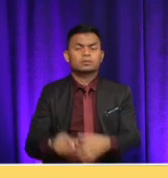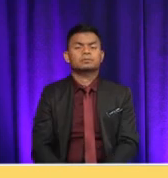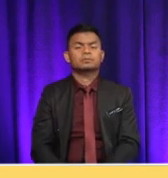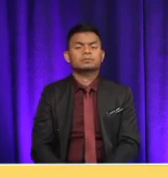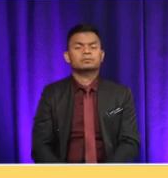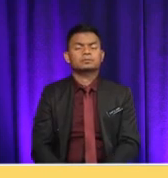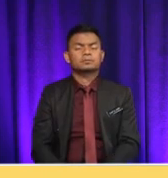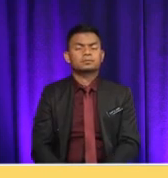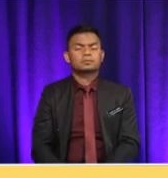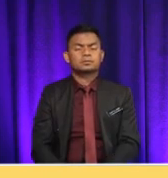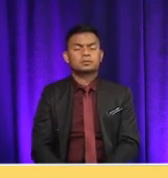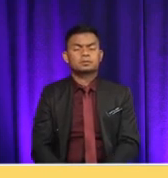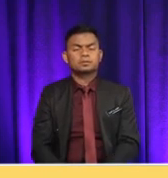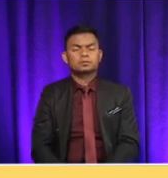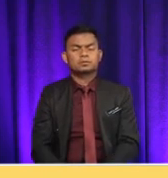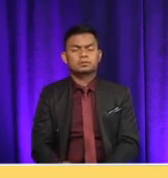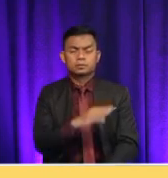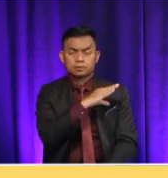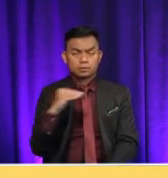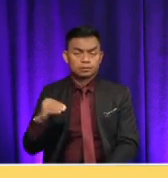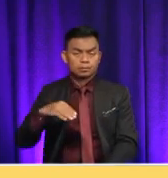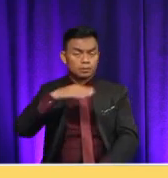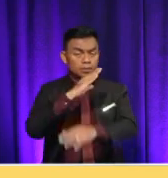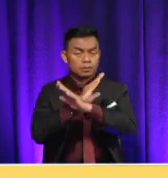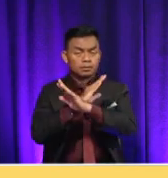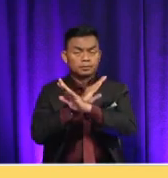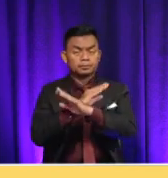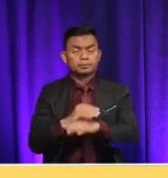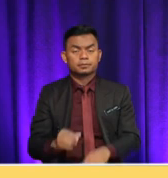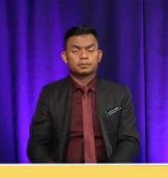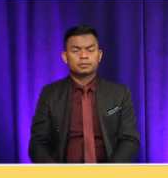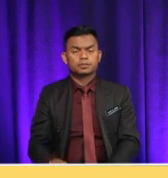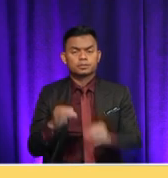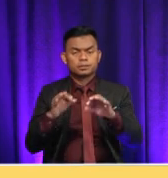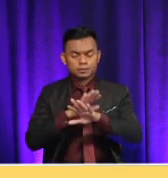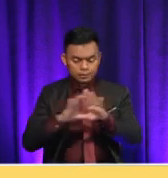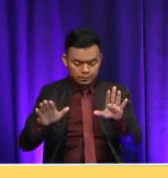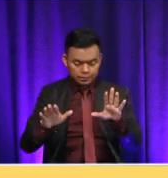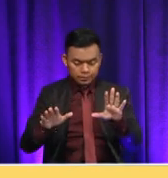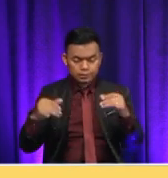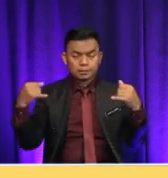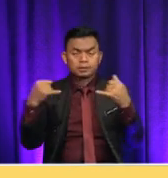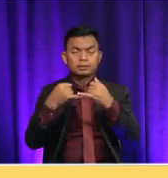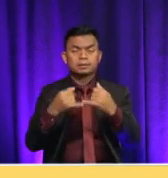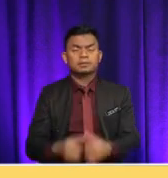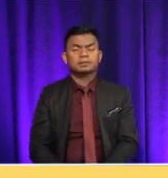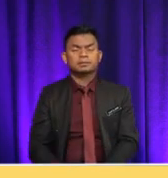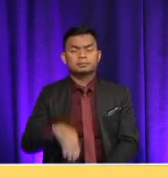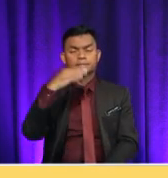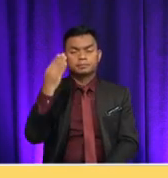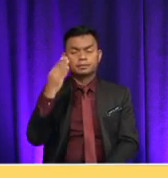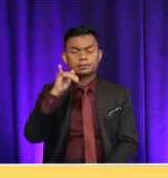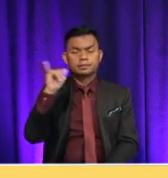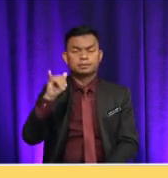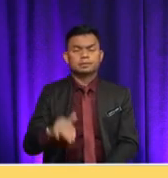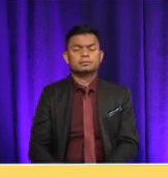lukisan yang betul dan juga pangkal yang tak berkaitan Oke biasanya Ya